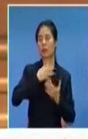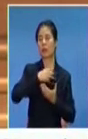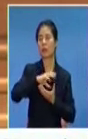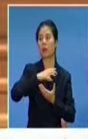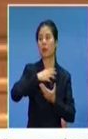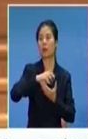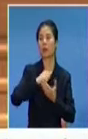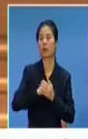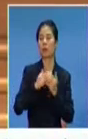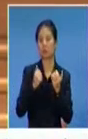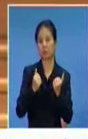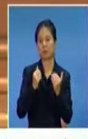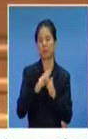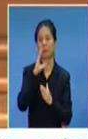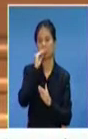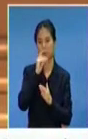องกลับมาพูดใหม่อีก